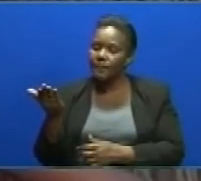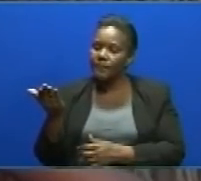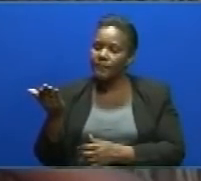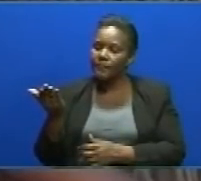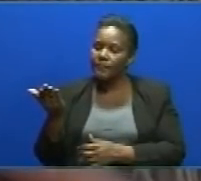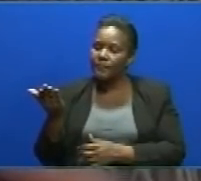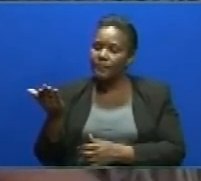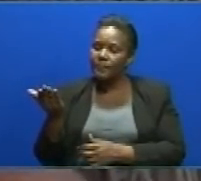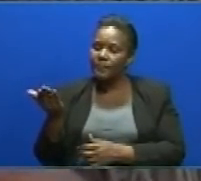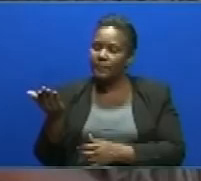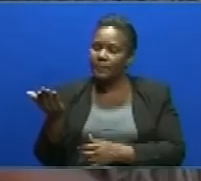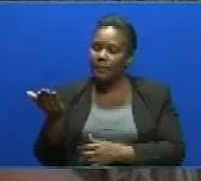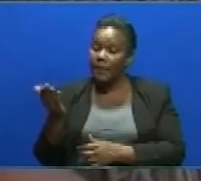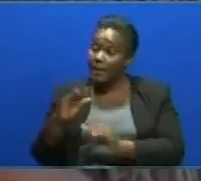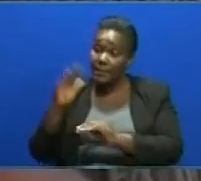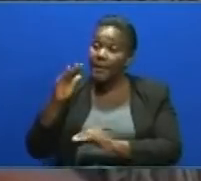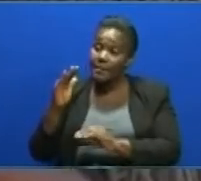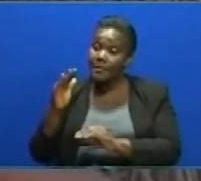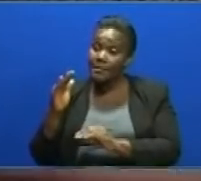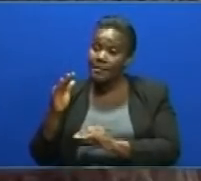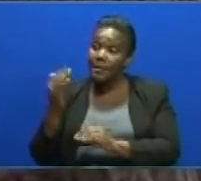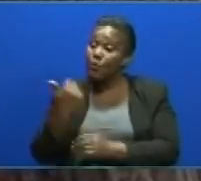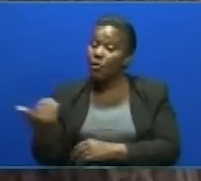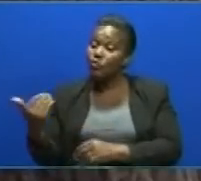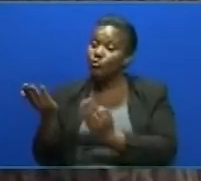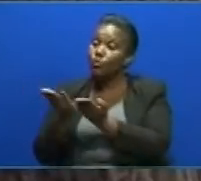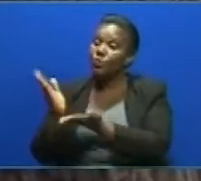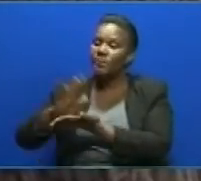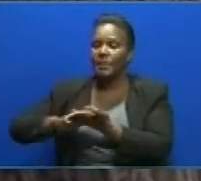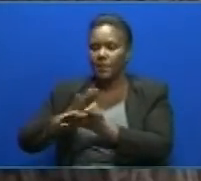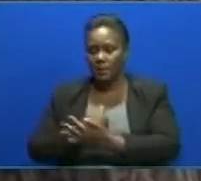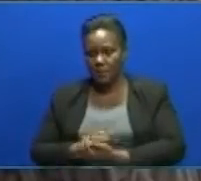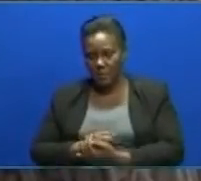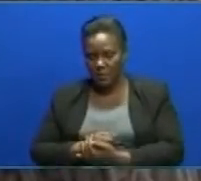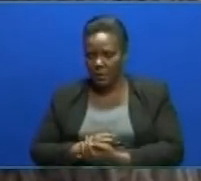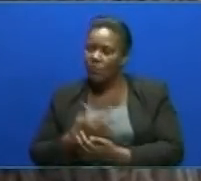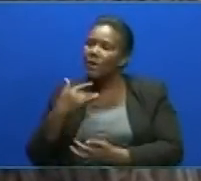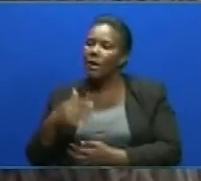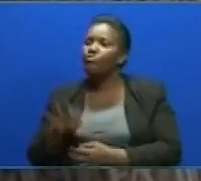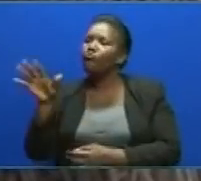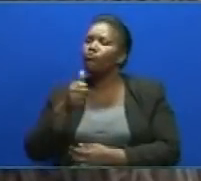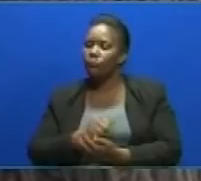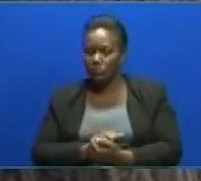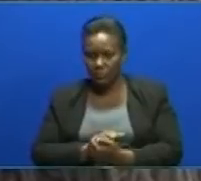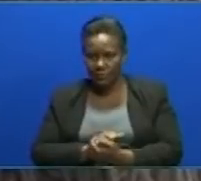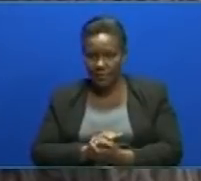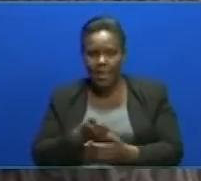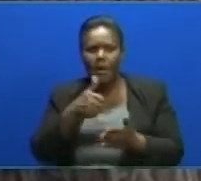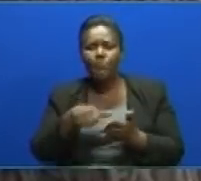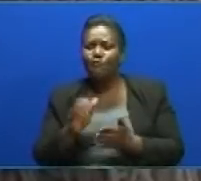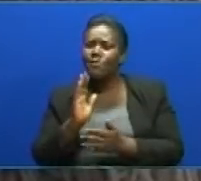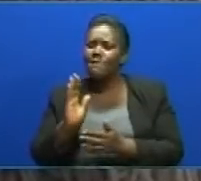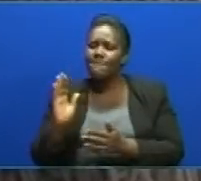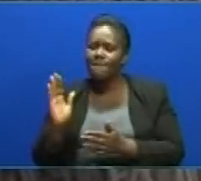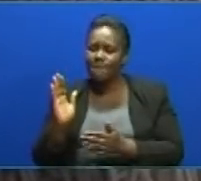vijana wetu labda wanafunzi wa shule za msingi, anadanganywa tu, wewe fulani njoo kanunulie kitu fulani, kanunulie